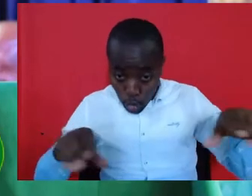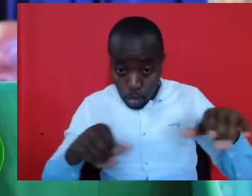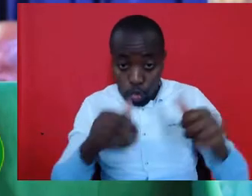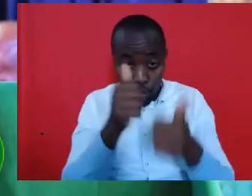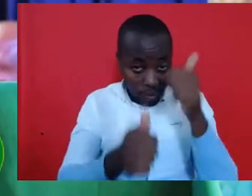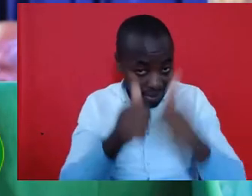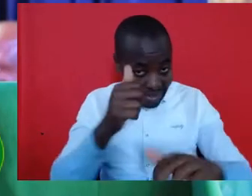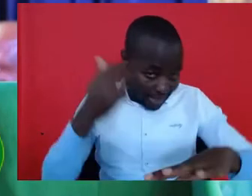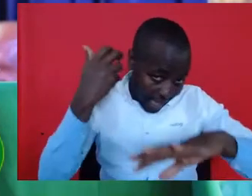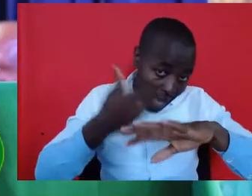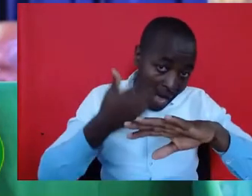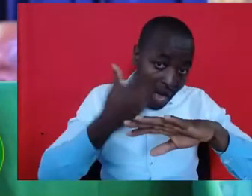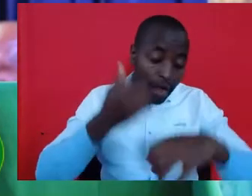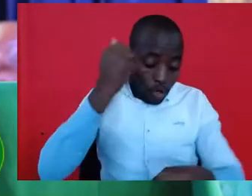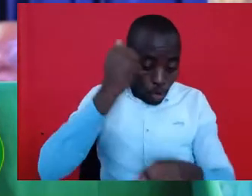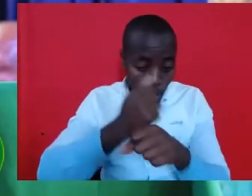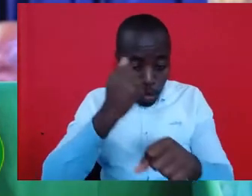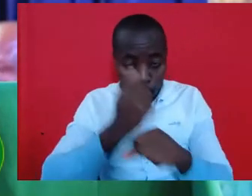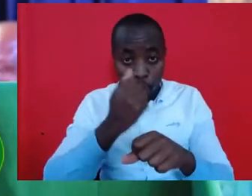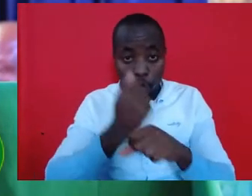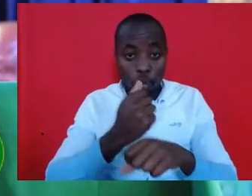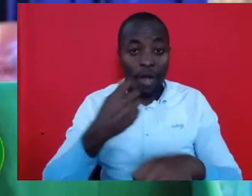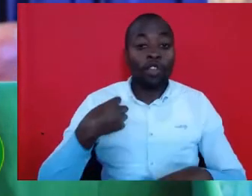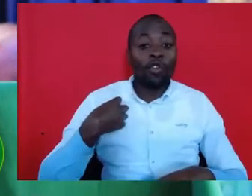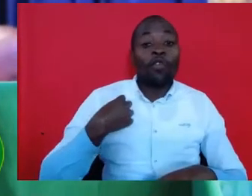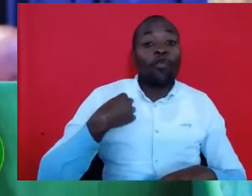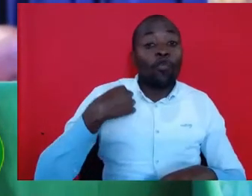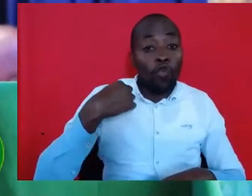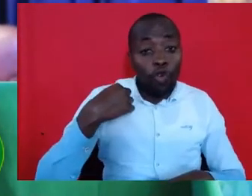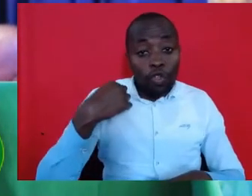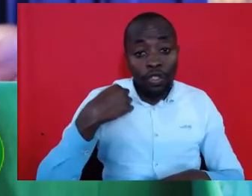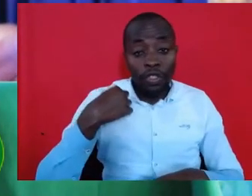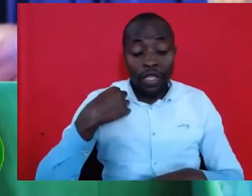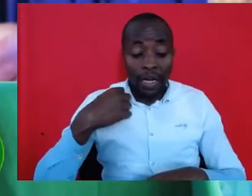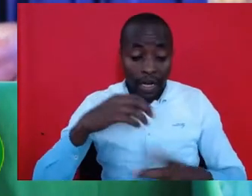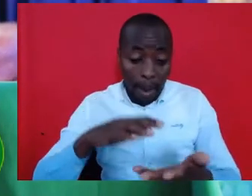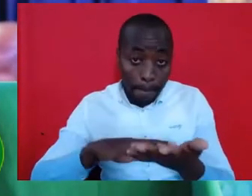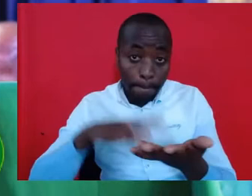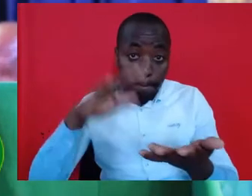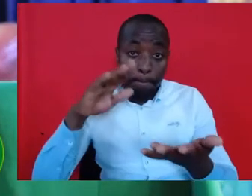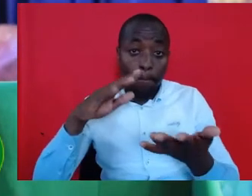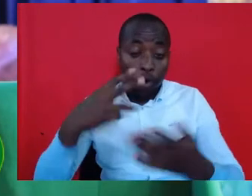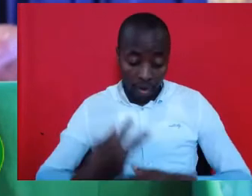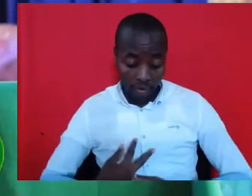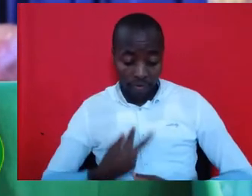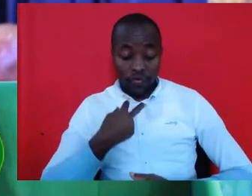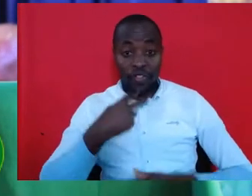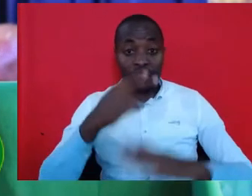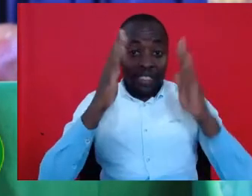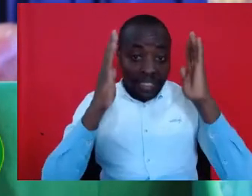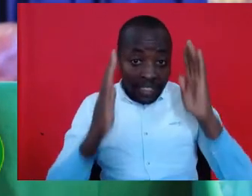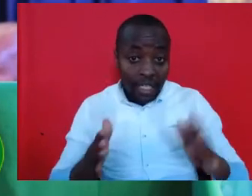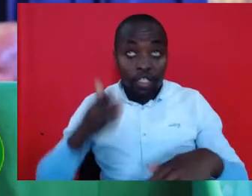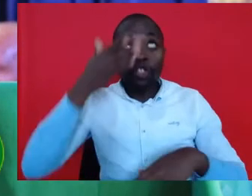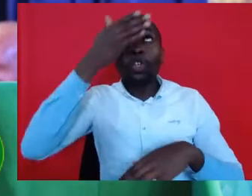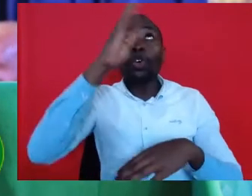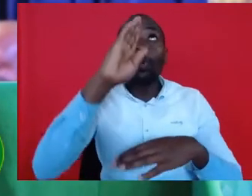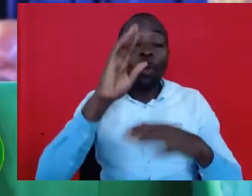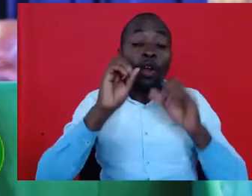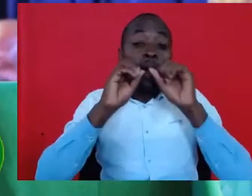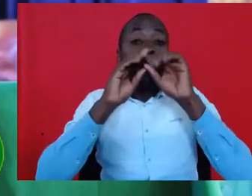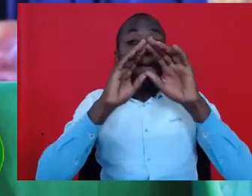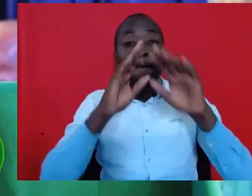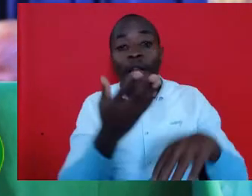na kujitolea kweli kweli kwa kakamavu, hasa wageni wetu wa heshima. Bwana wabariki na mheshimike kwake